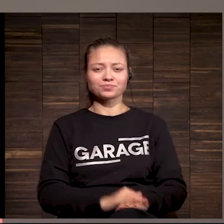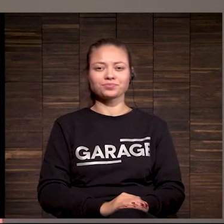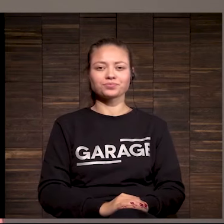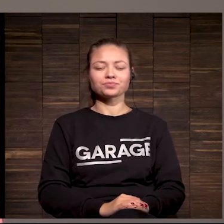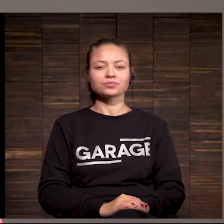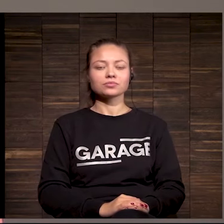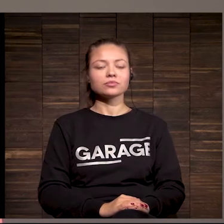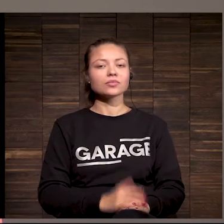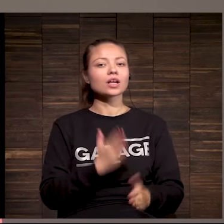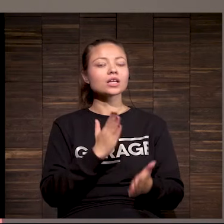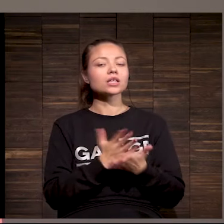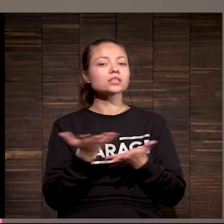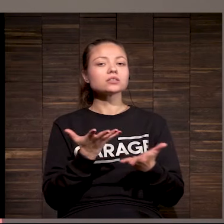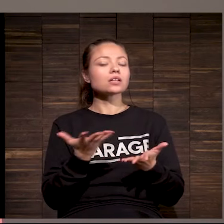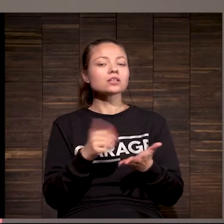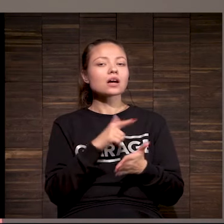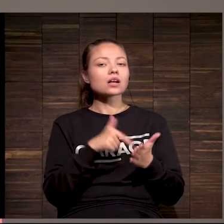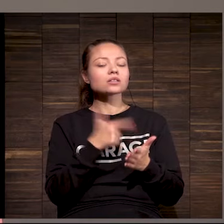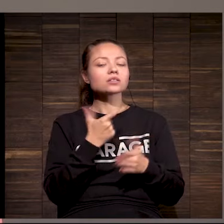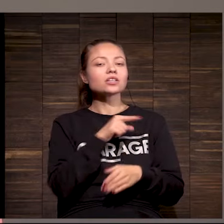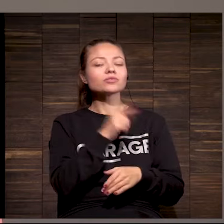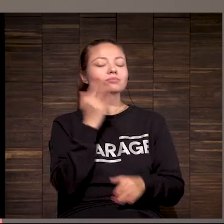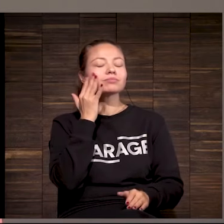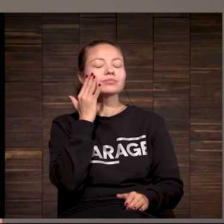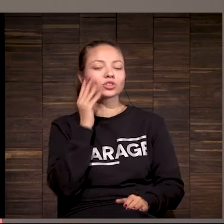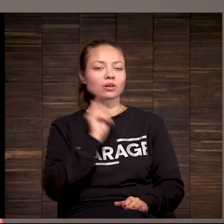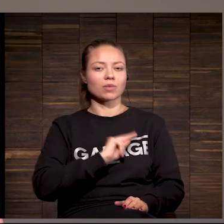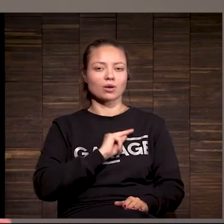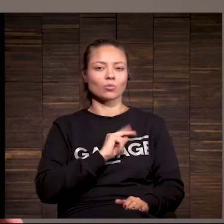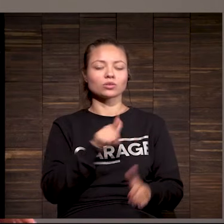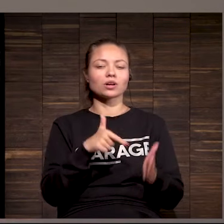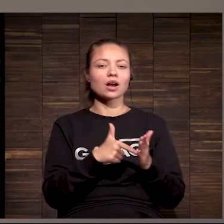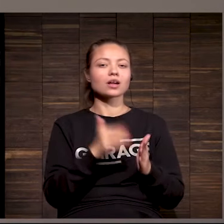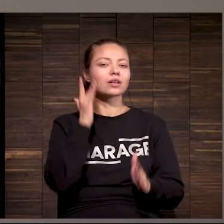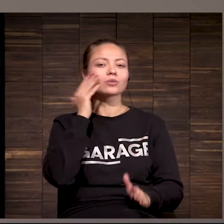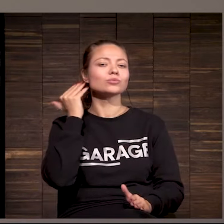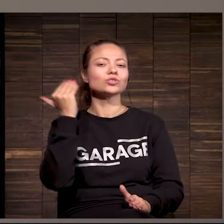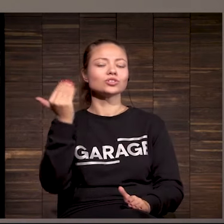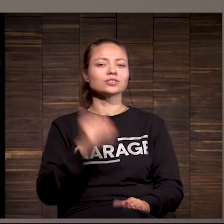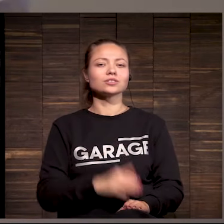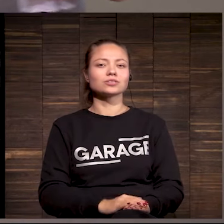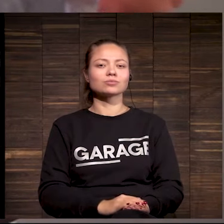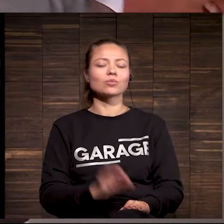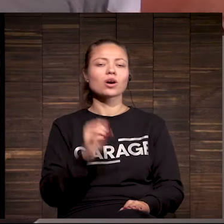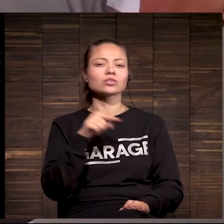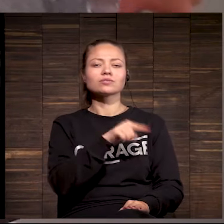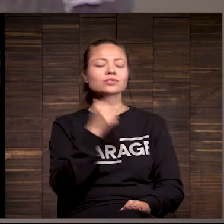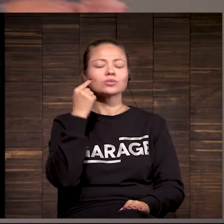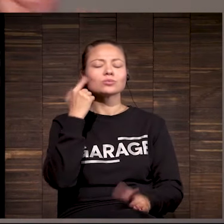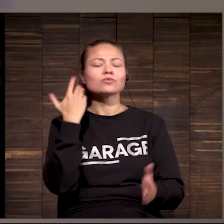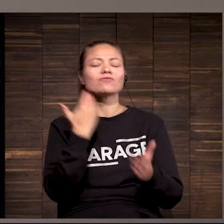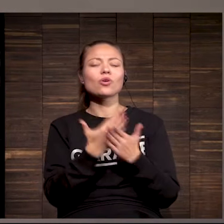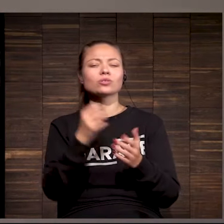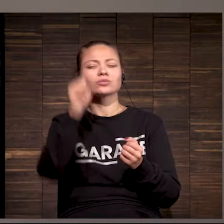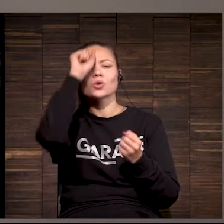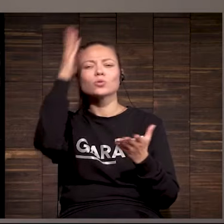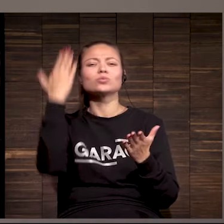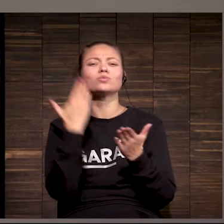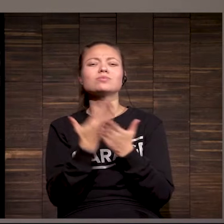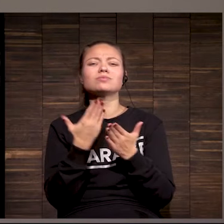если какие-то города где вы мечтаете поработать городами и майка бункер который вы думаете господину